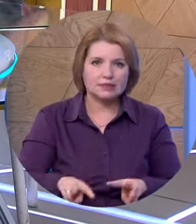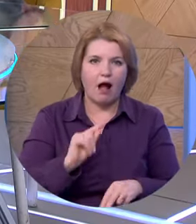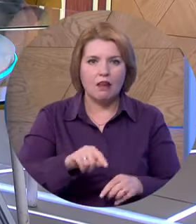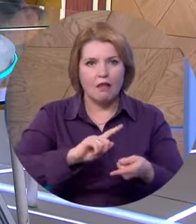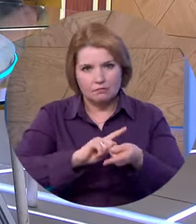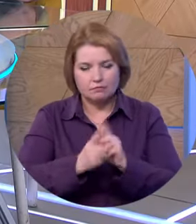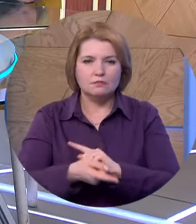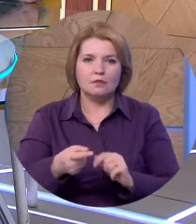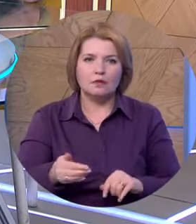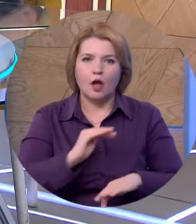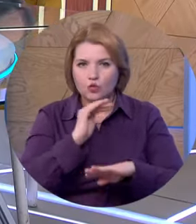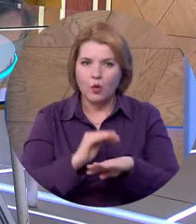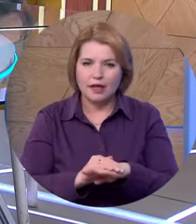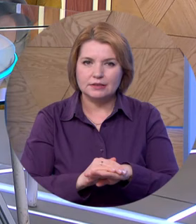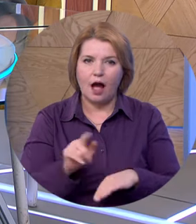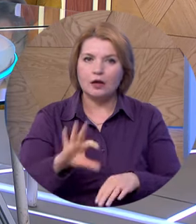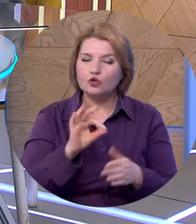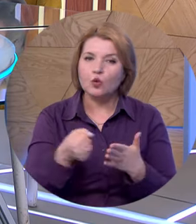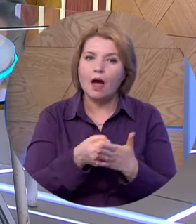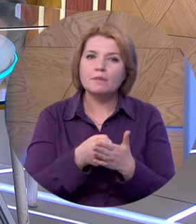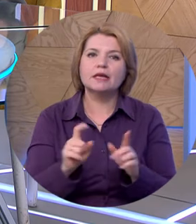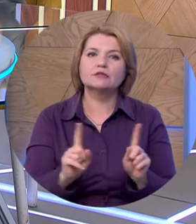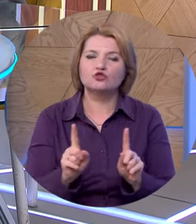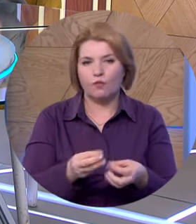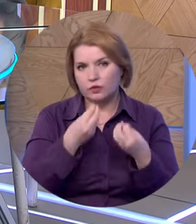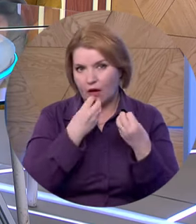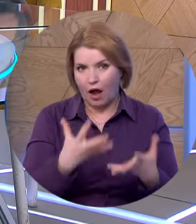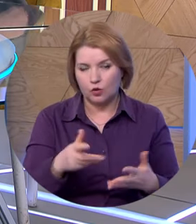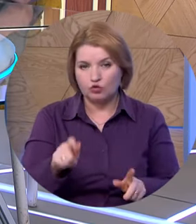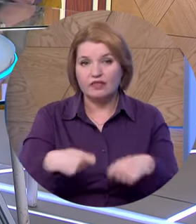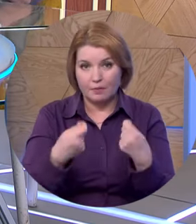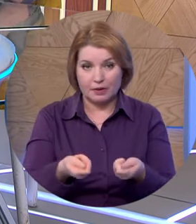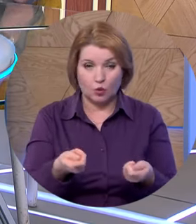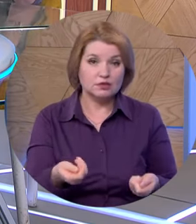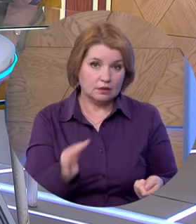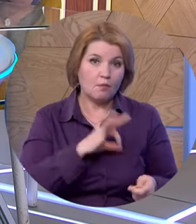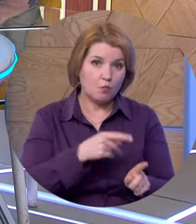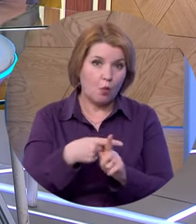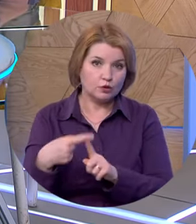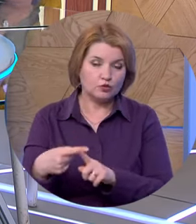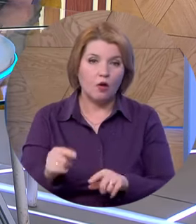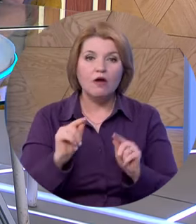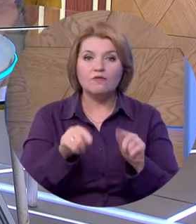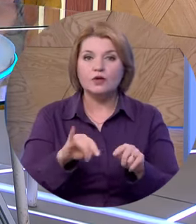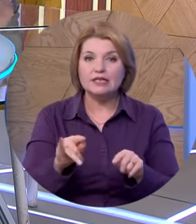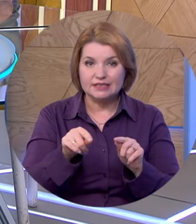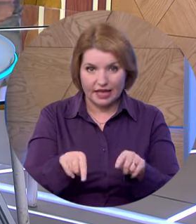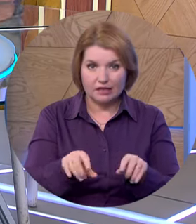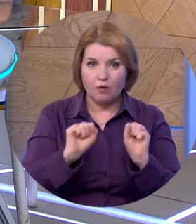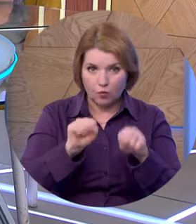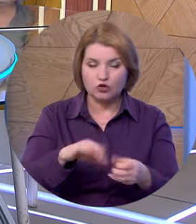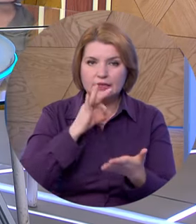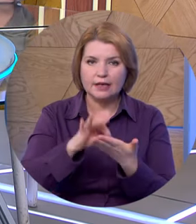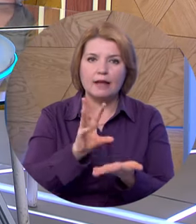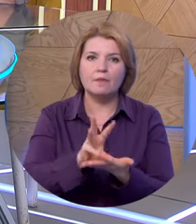доказали, может быть, использовали какие-то манипуляции, но добились чего-то хорошего и приносят пользу. Вот из этой области можем привести еще какие-то примеры